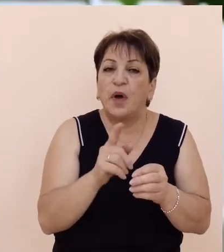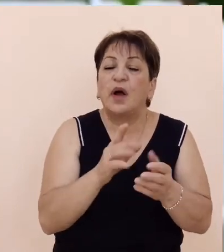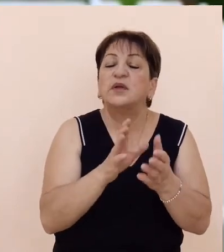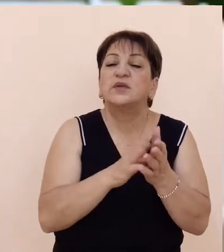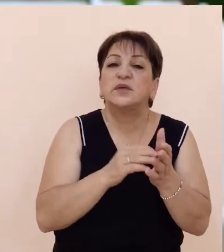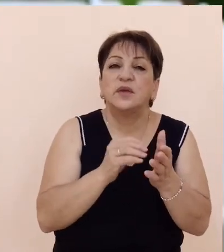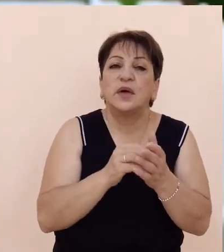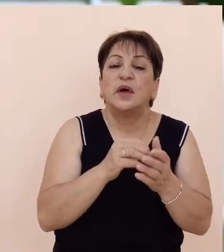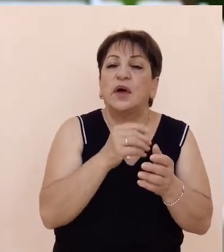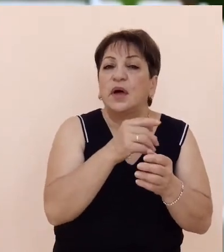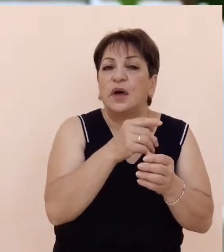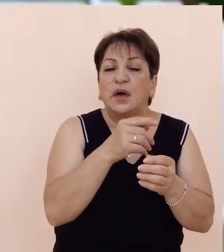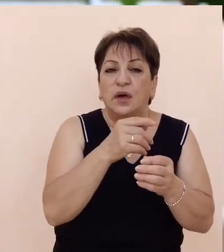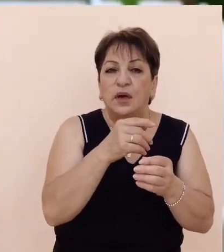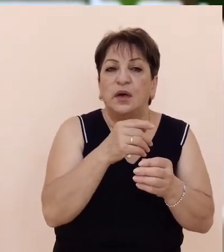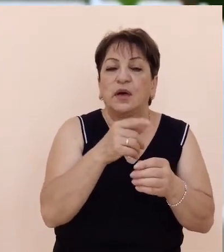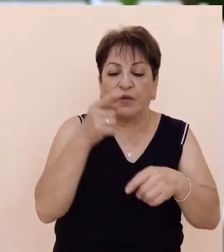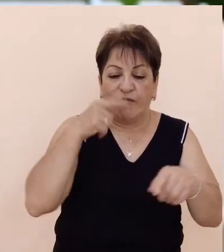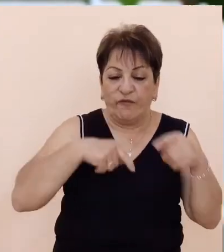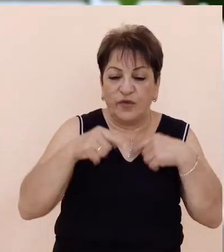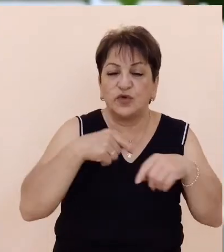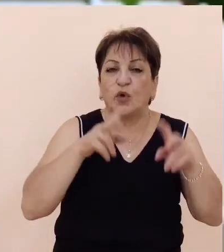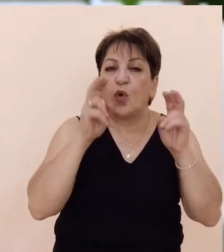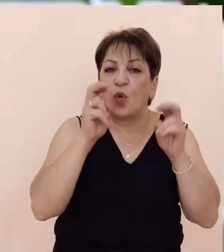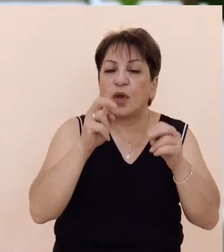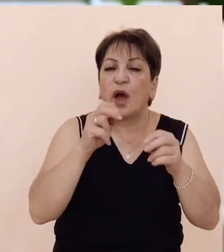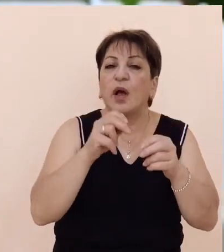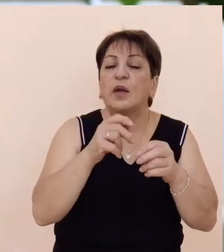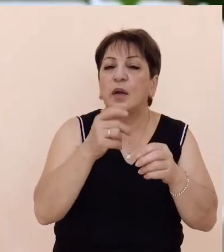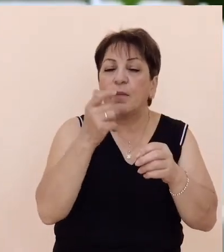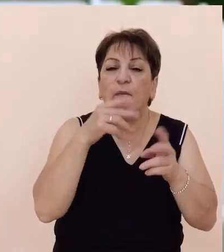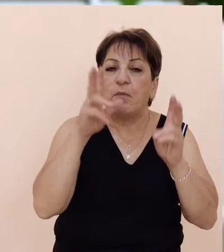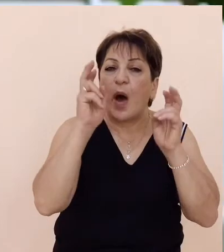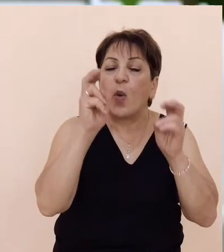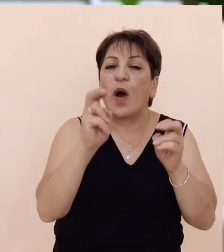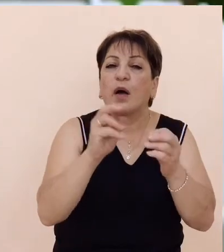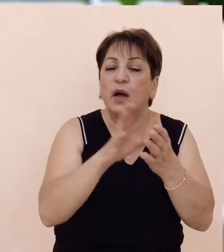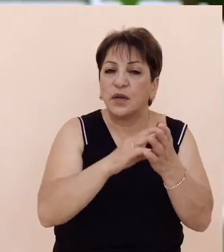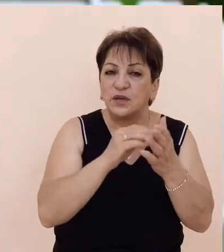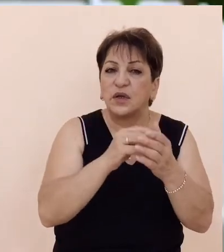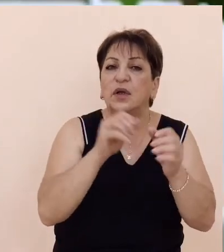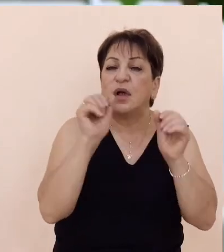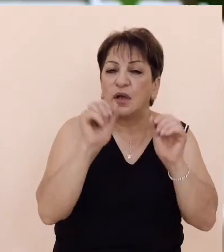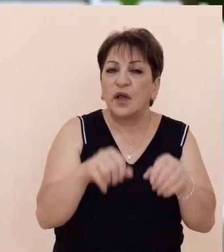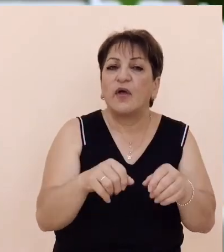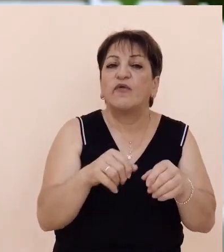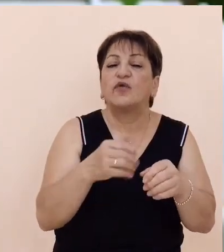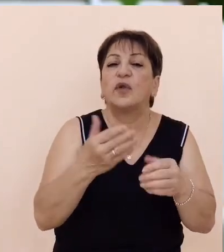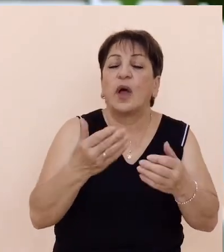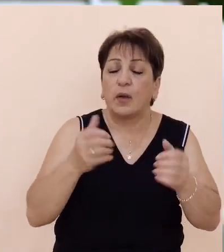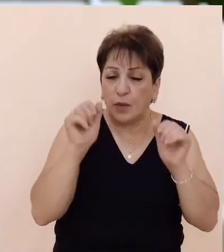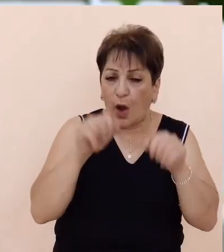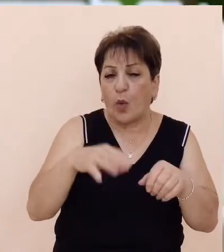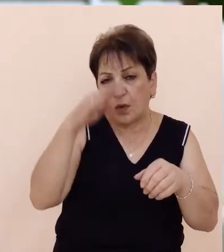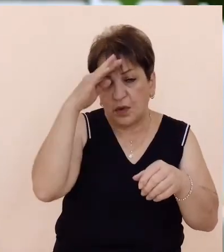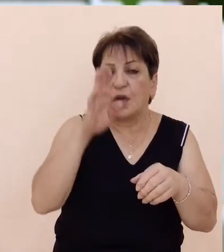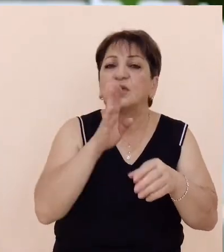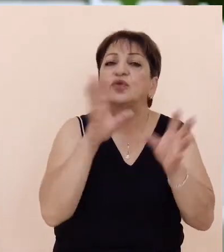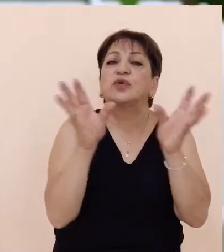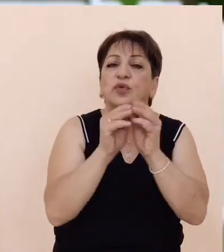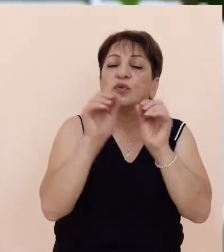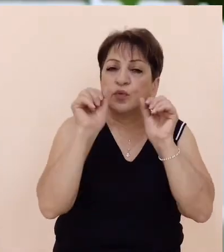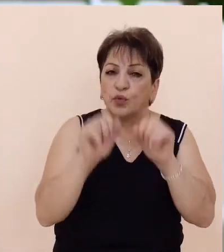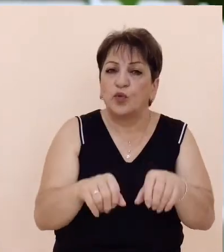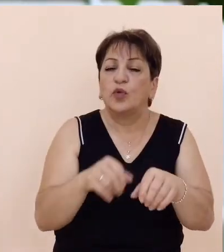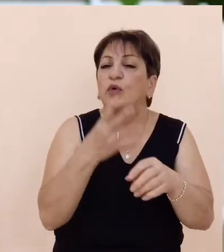որ ինչպես ֆիզիոլոգիական բարմնական տեսանկյունից հնարավոր է ապրել սեռական կյանքով և չվտանգել